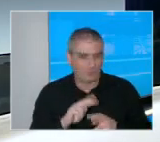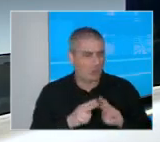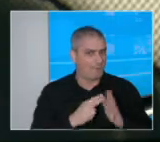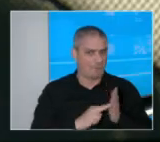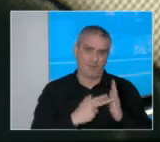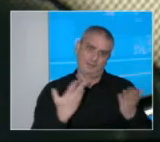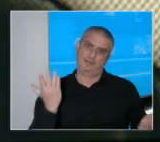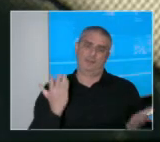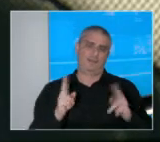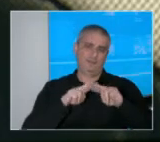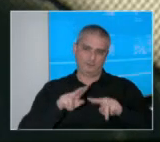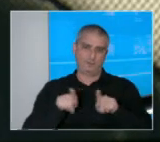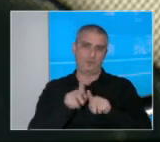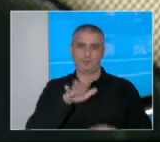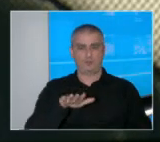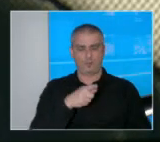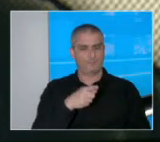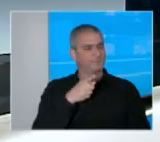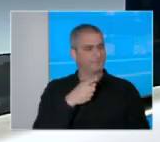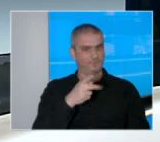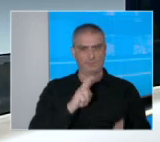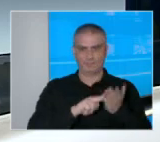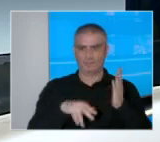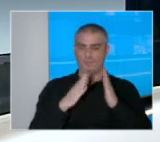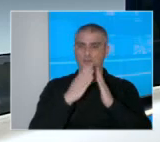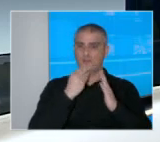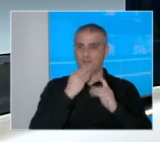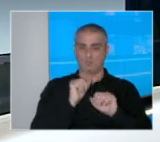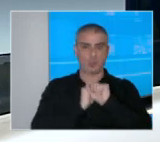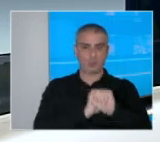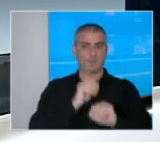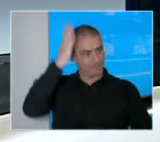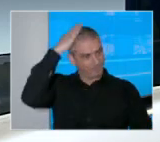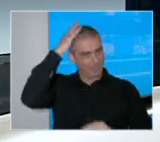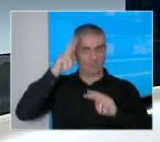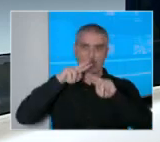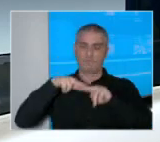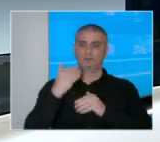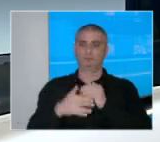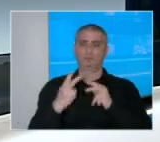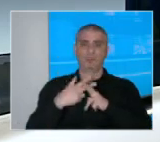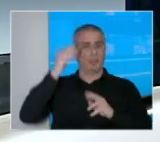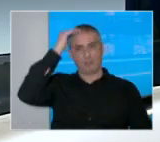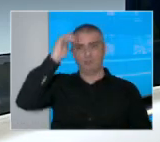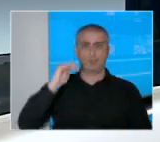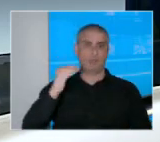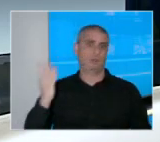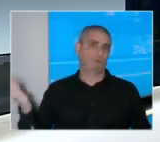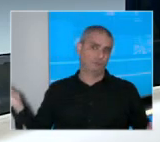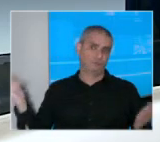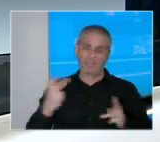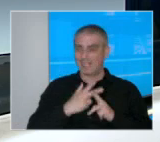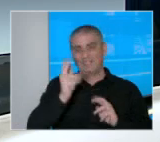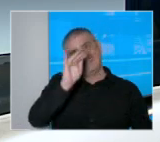אין הבדל. דומה נשארת באותו תחום. תשמע, אבל התפטרתם מהבית היהודי שתומכים עכשיו בבנט, ונשארתם בסוף רק עם סמוטריץ', עם הצד